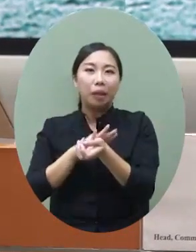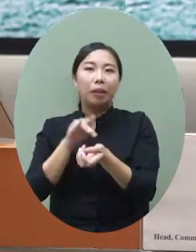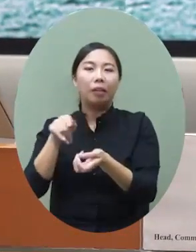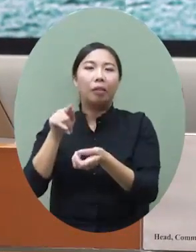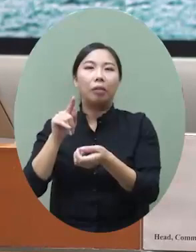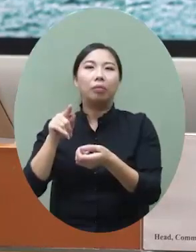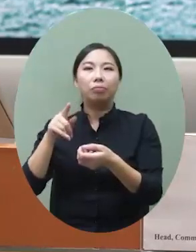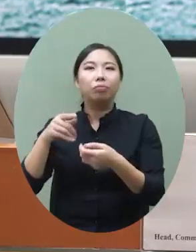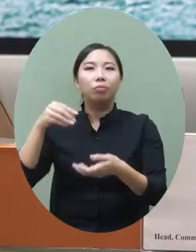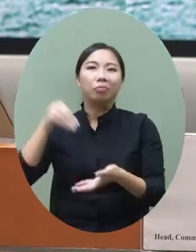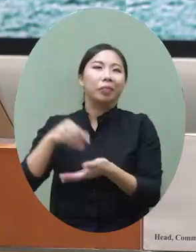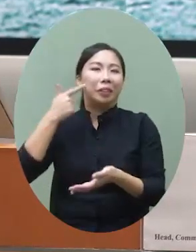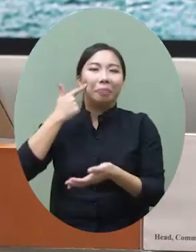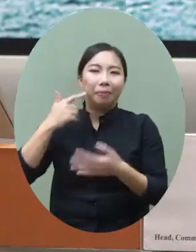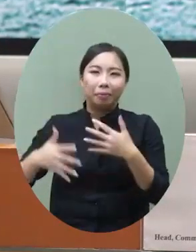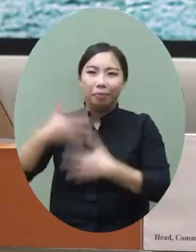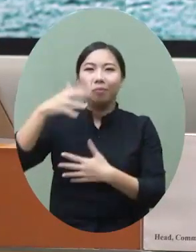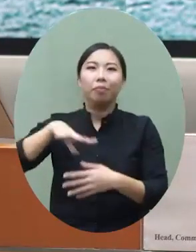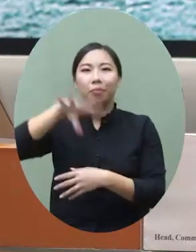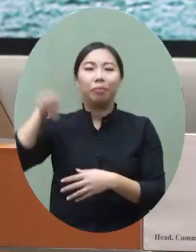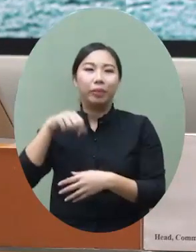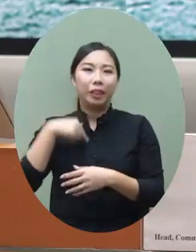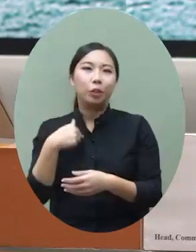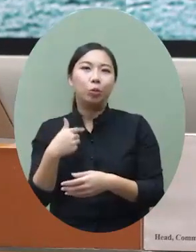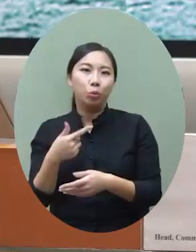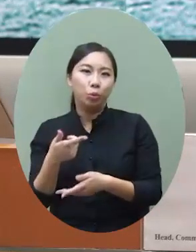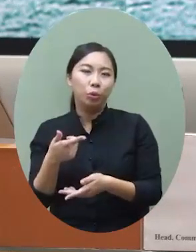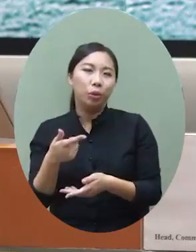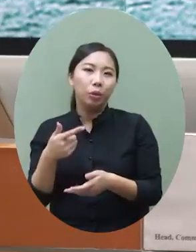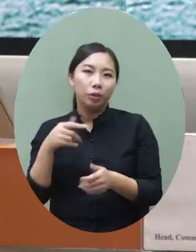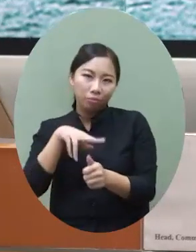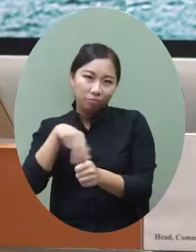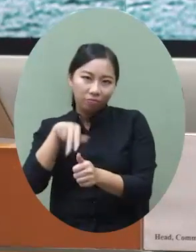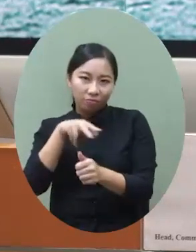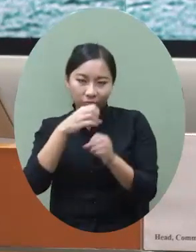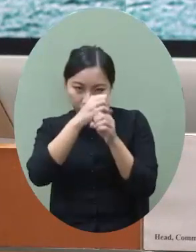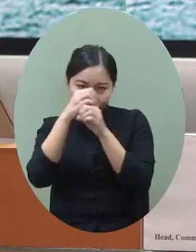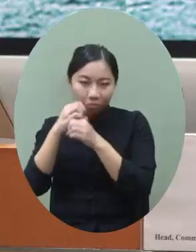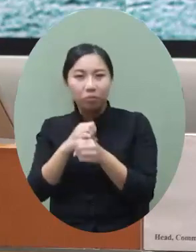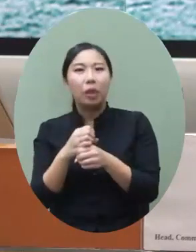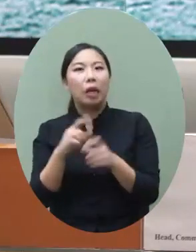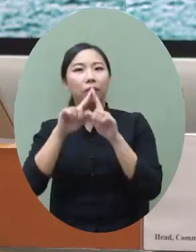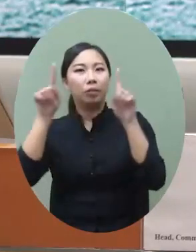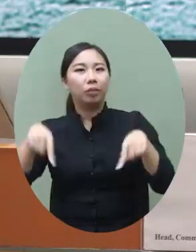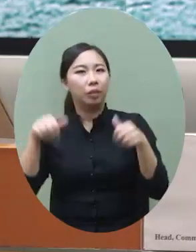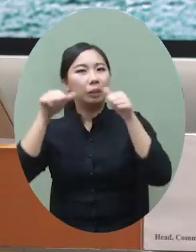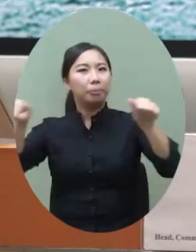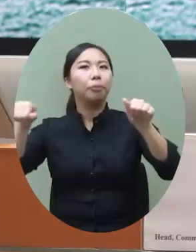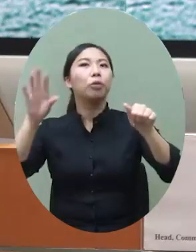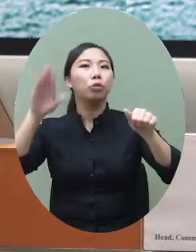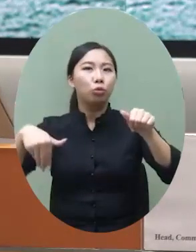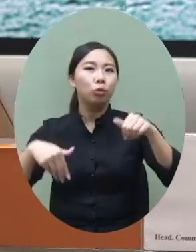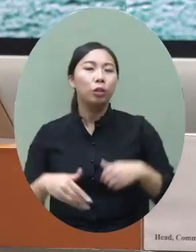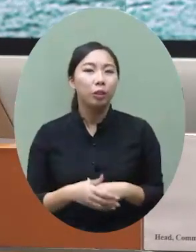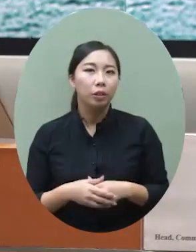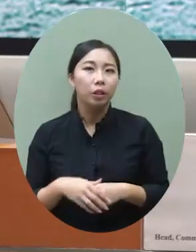測嗰個定義啦。咁所以我都會建議安排一個強制檢測個通告啦。咁至於喺